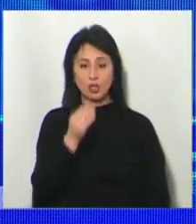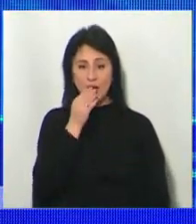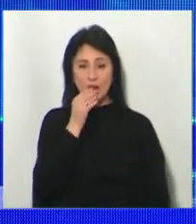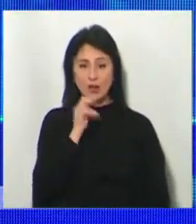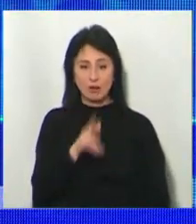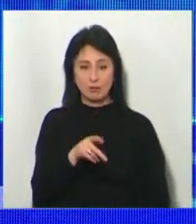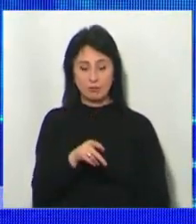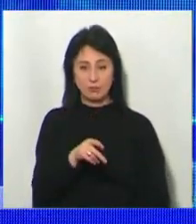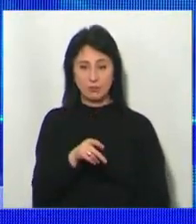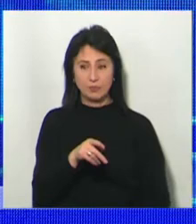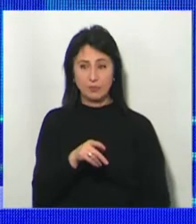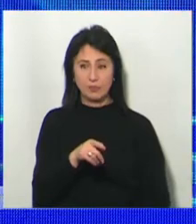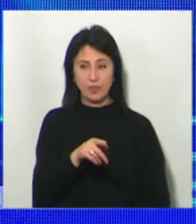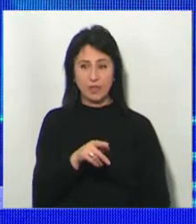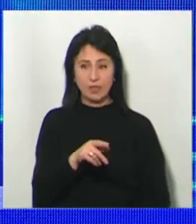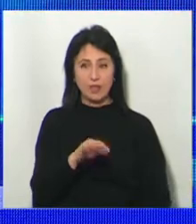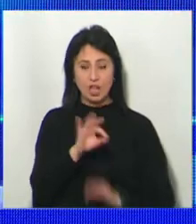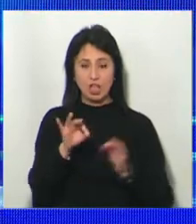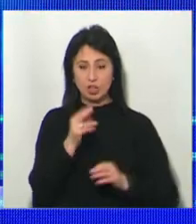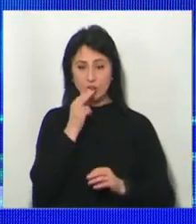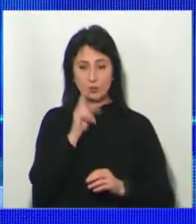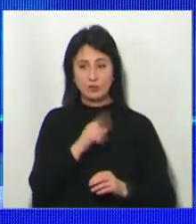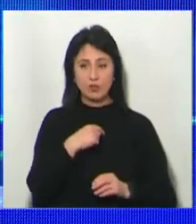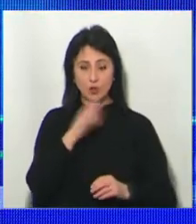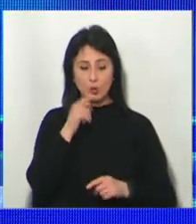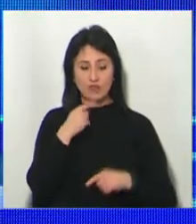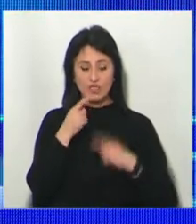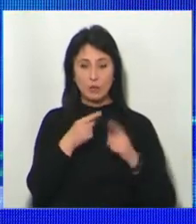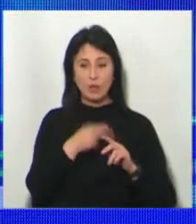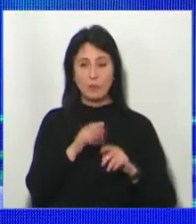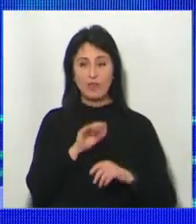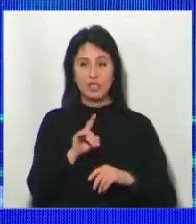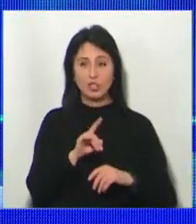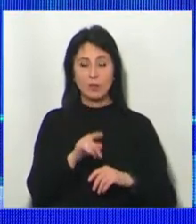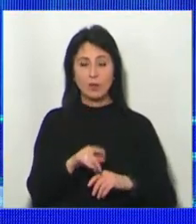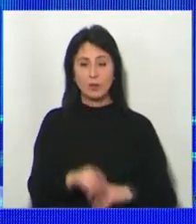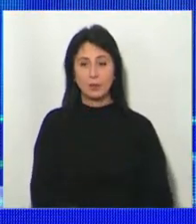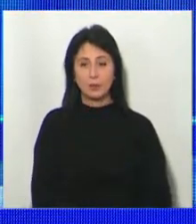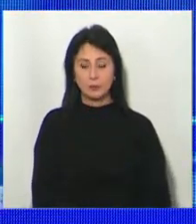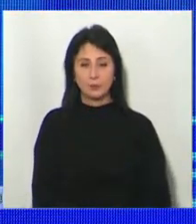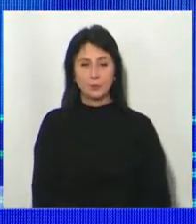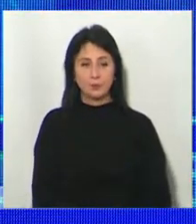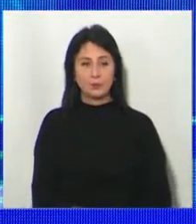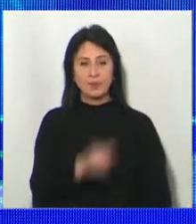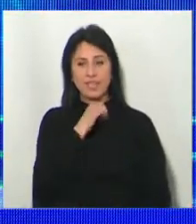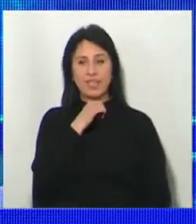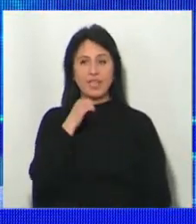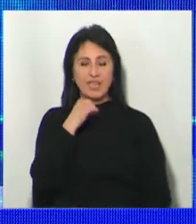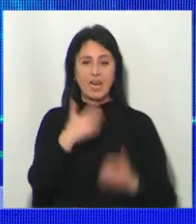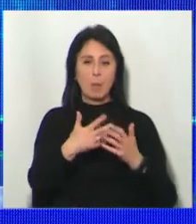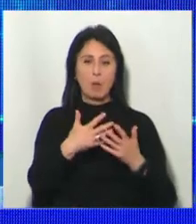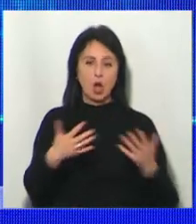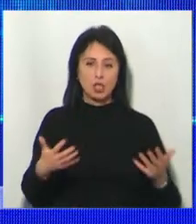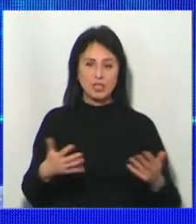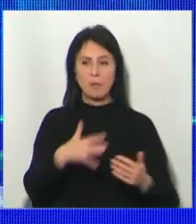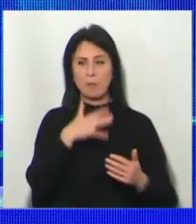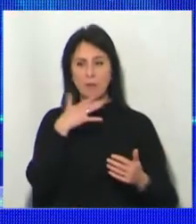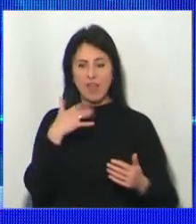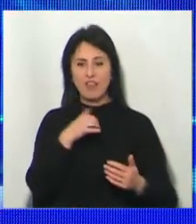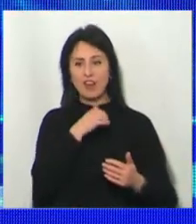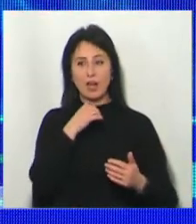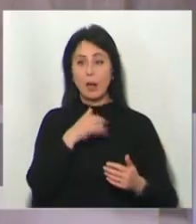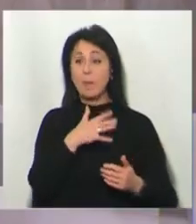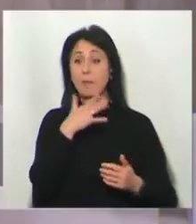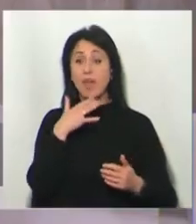მოხმარება, ფრუქტოზის ჭარბი მოხმარება და ჩვენ როცა ვსაუბრობთ იმაზე, რომ ხილი და ბოსტნეული, ბევრი ხილი